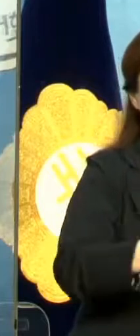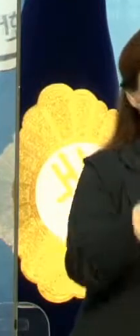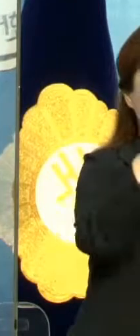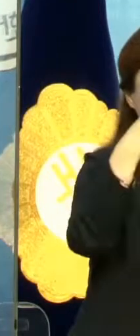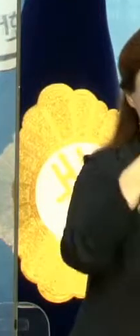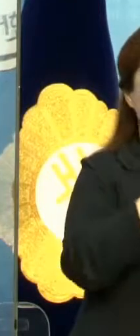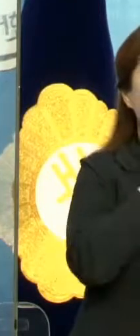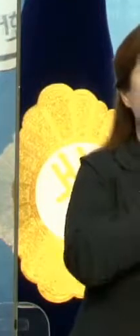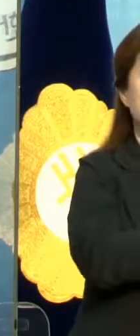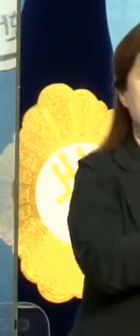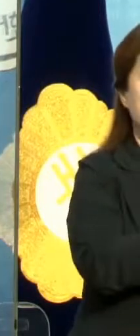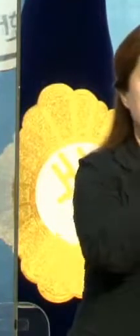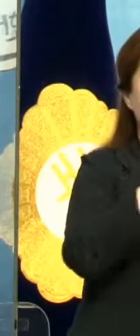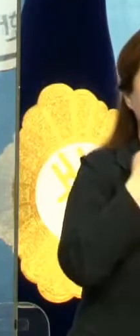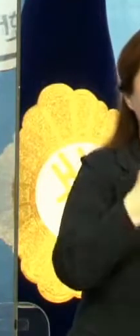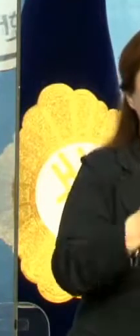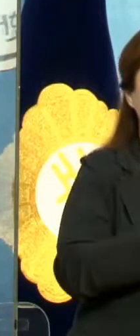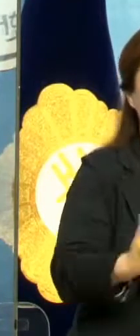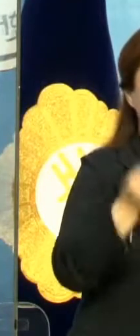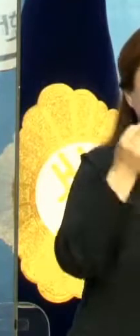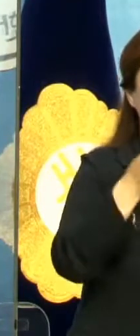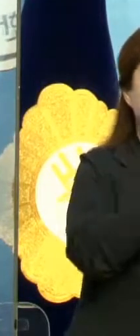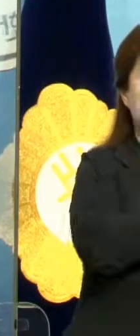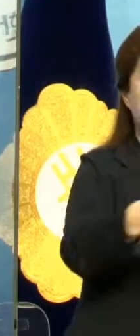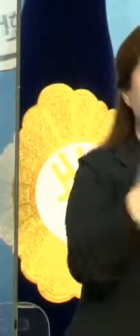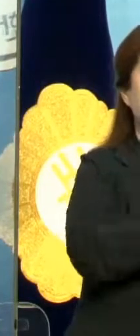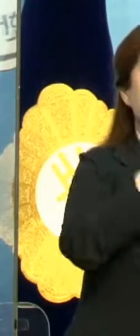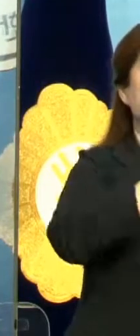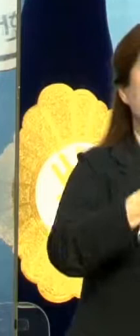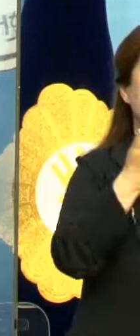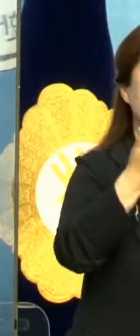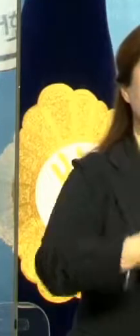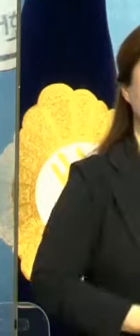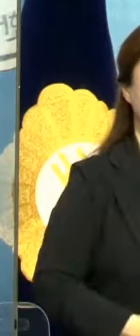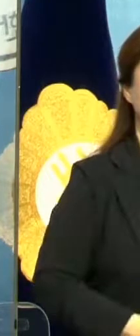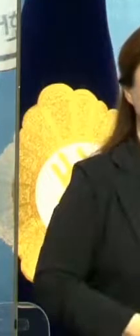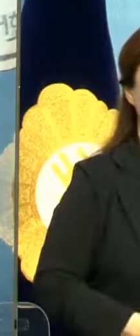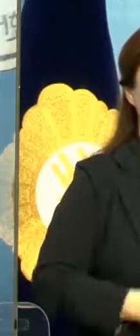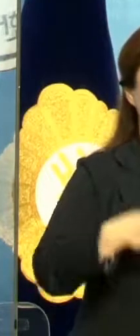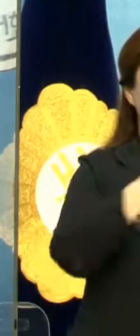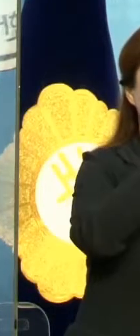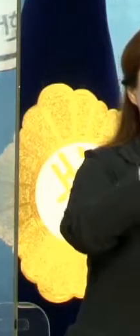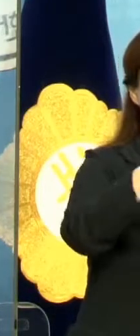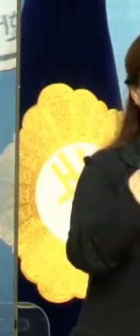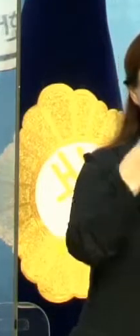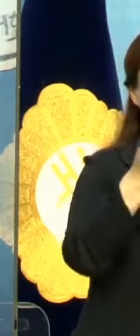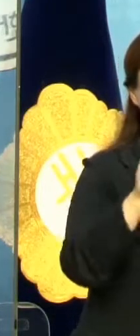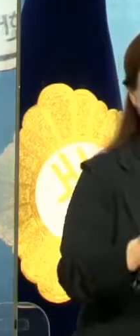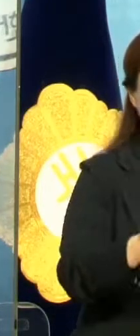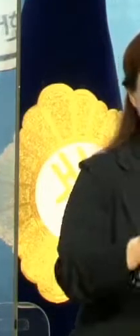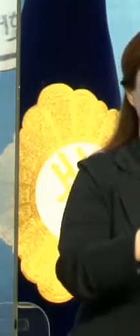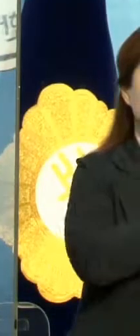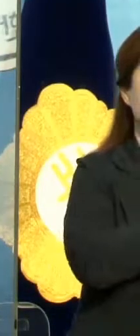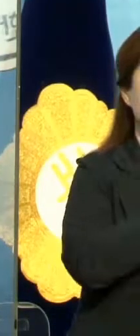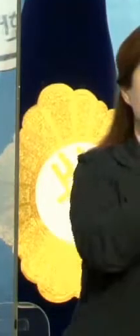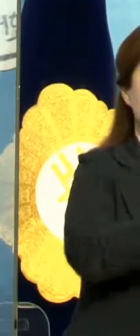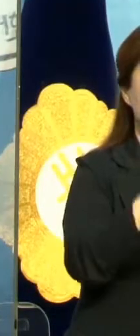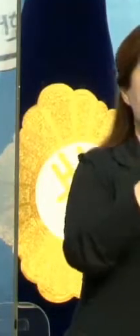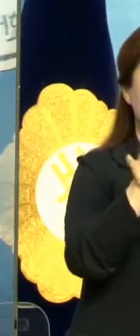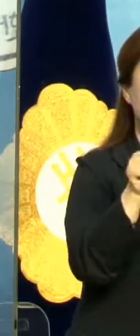있습니다 조속하게 책임지고 제명 파괴를 요청합니다 어떤 박근 뭔가 윤 창